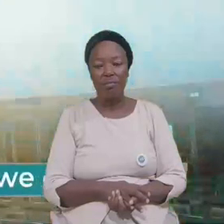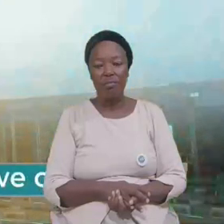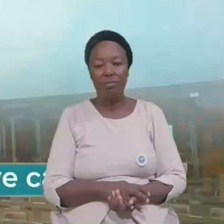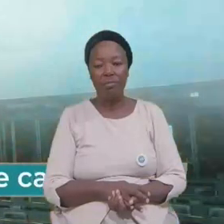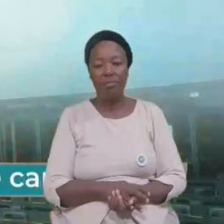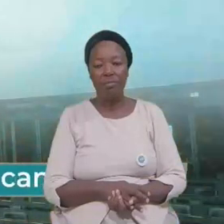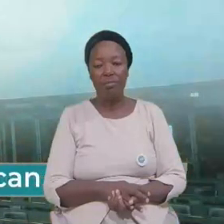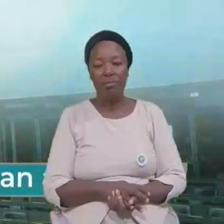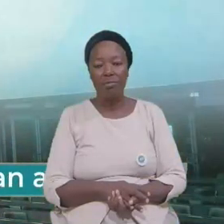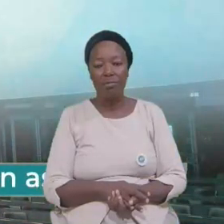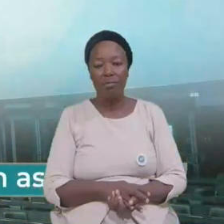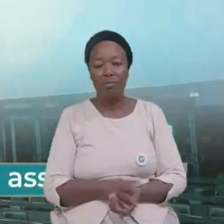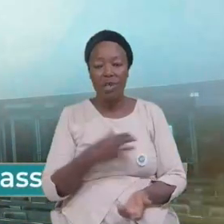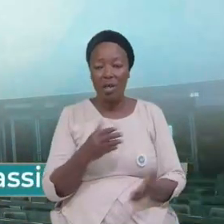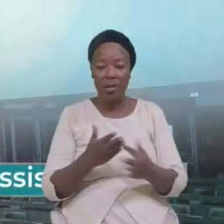de vous